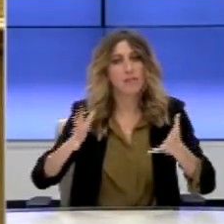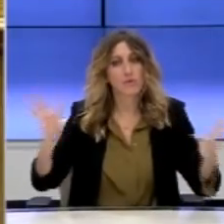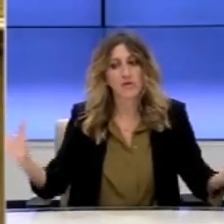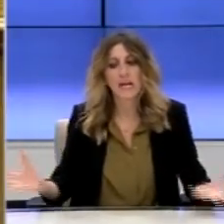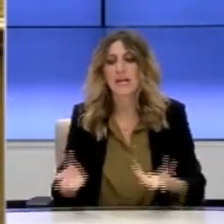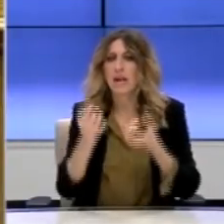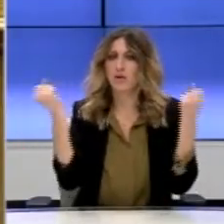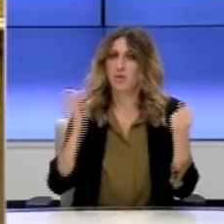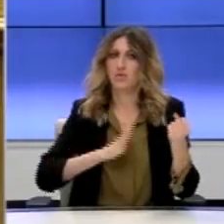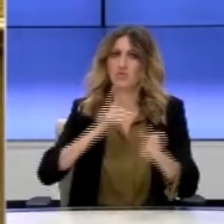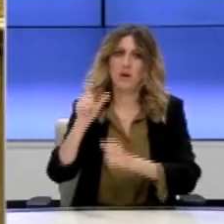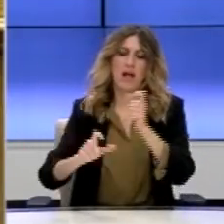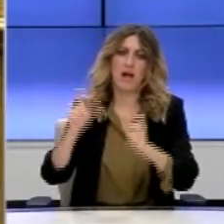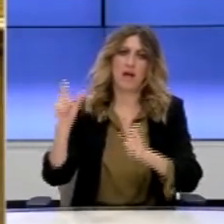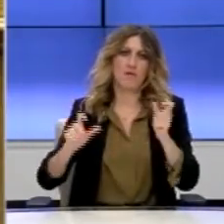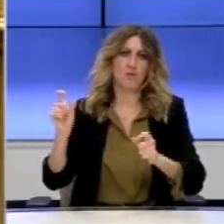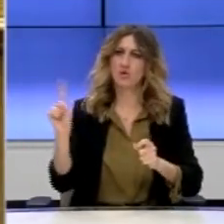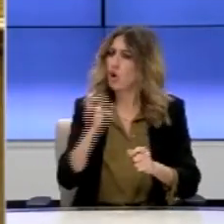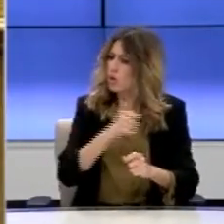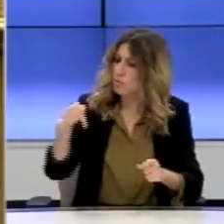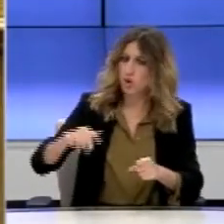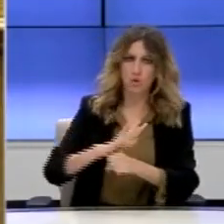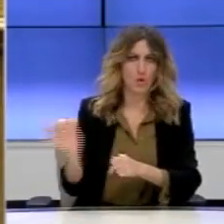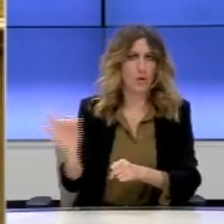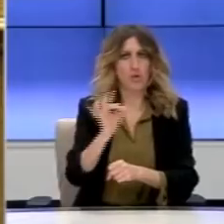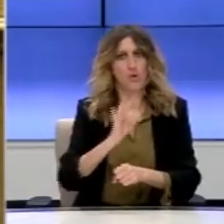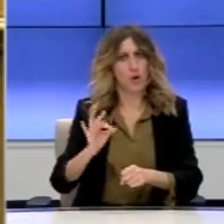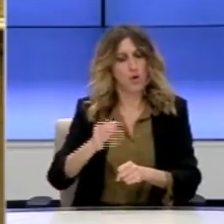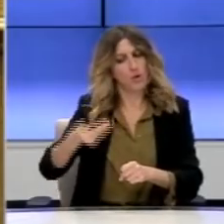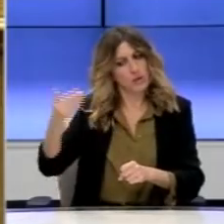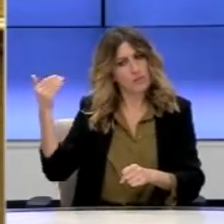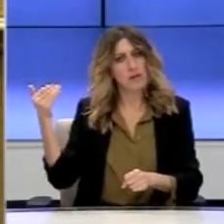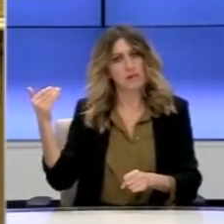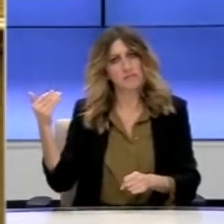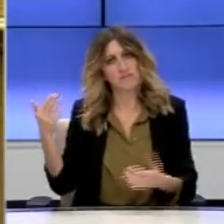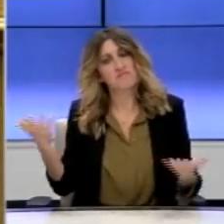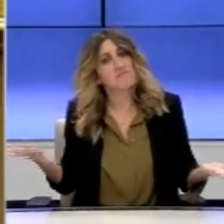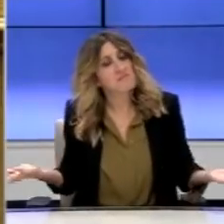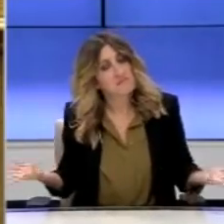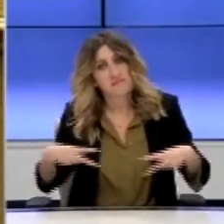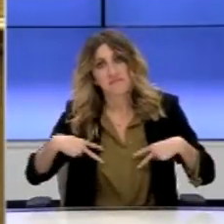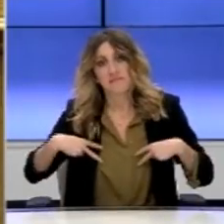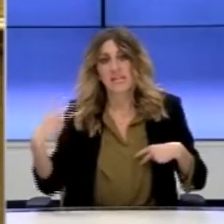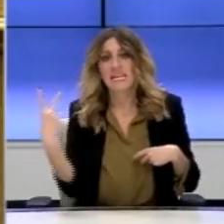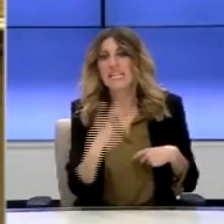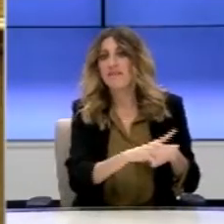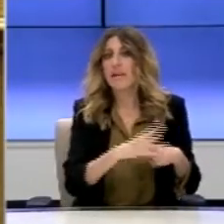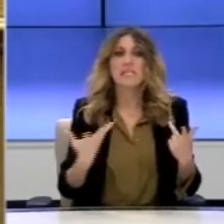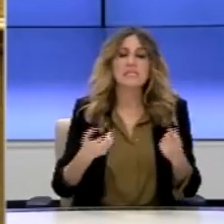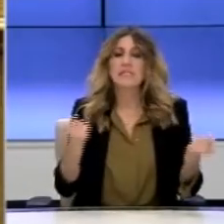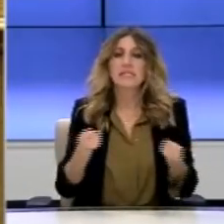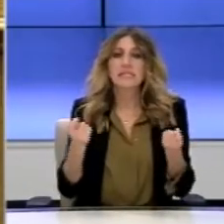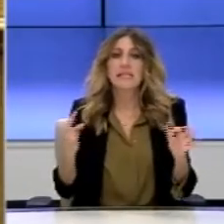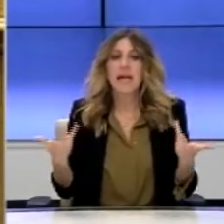την περίοδο αυτή της πανδημίας. Ωστόσο, η κυβέρνησή σας φρόντισε στον κρατικό